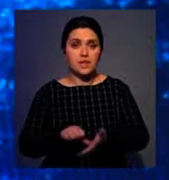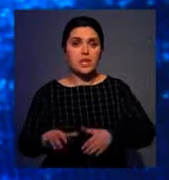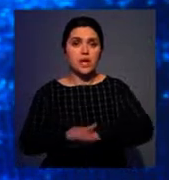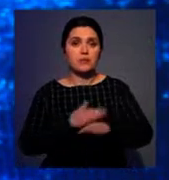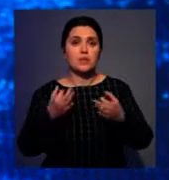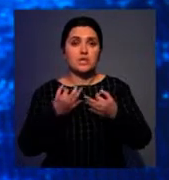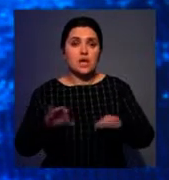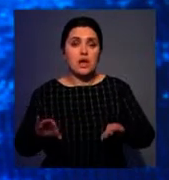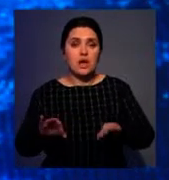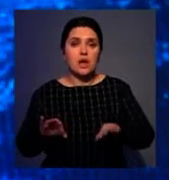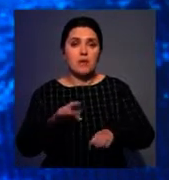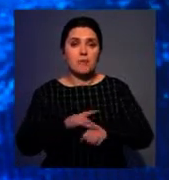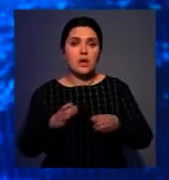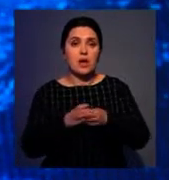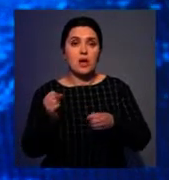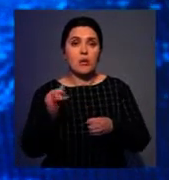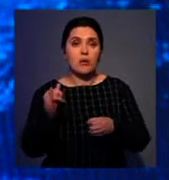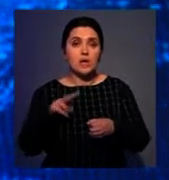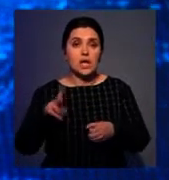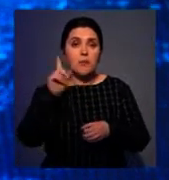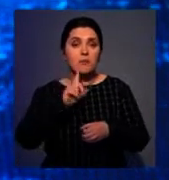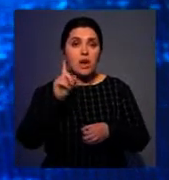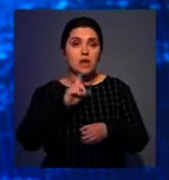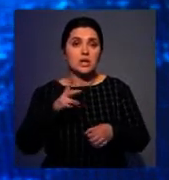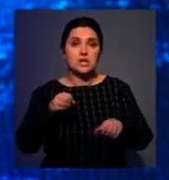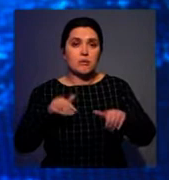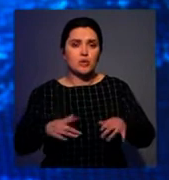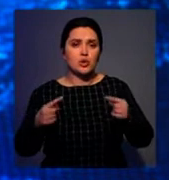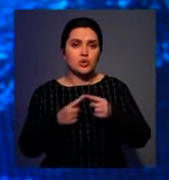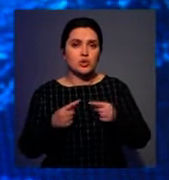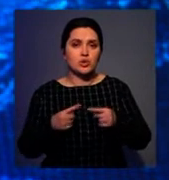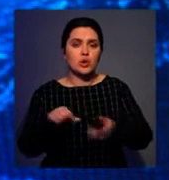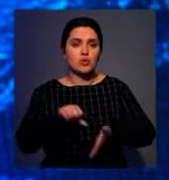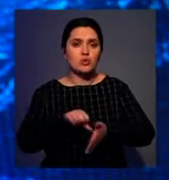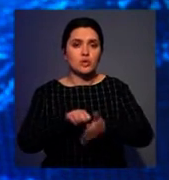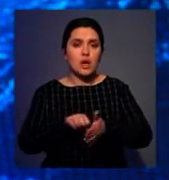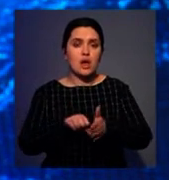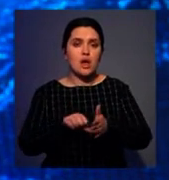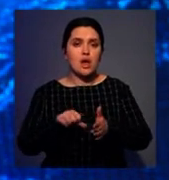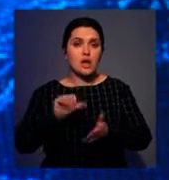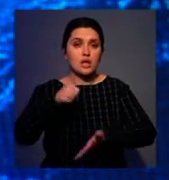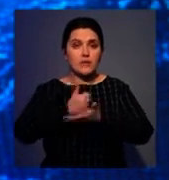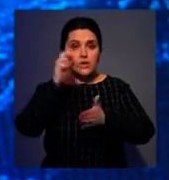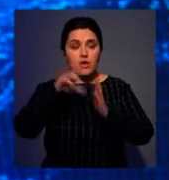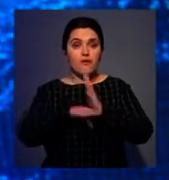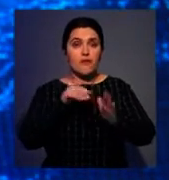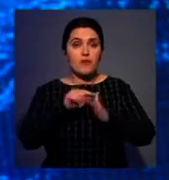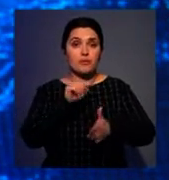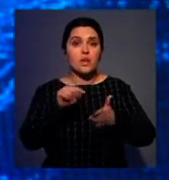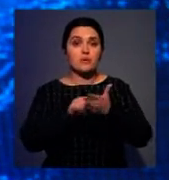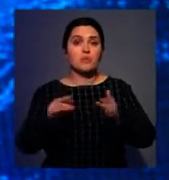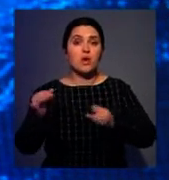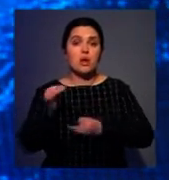Члены Народно-демократической патриотической партии АОЛ пока не приняли точного решения об участии в президентских выборах. Этот вопрос